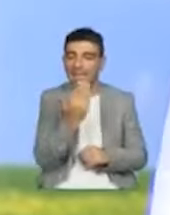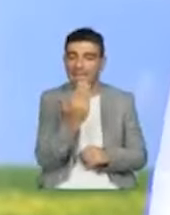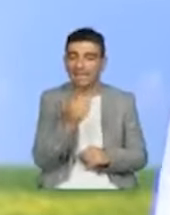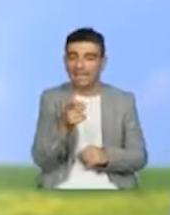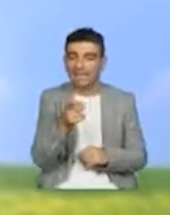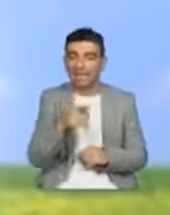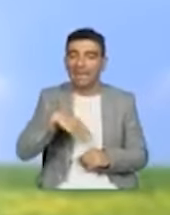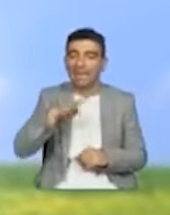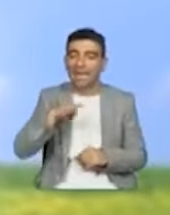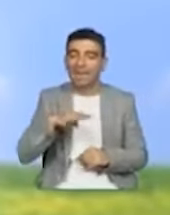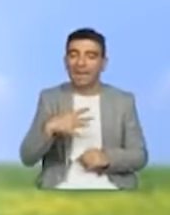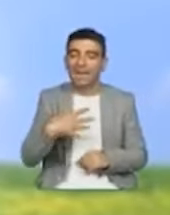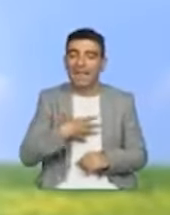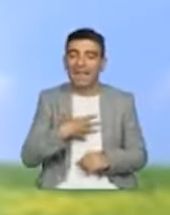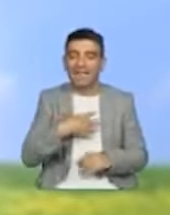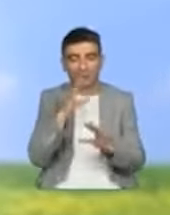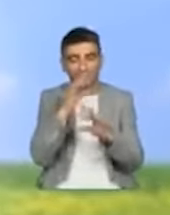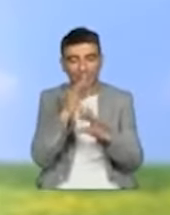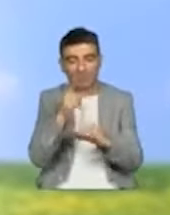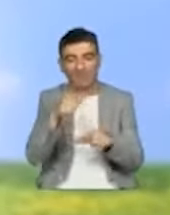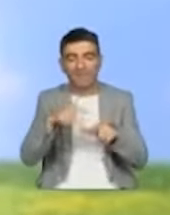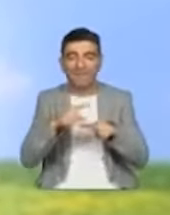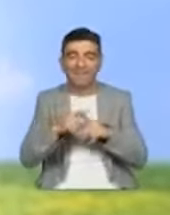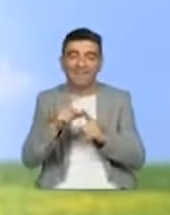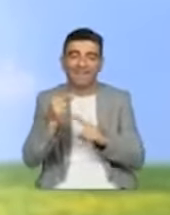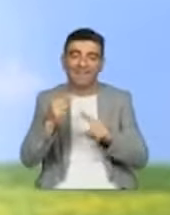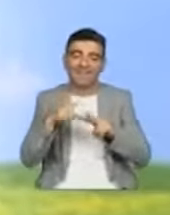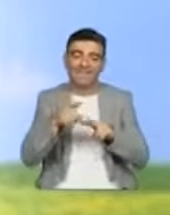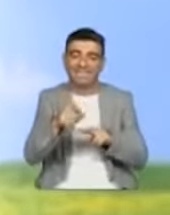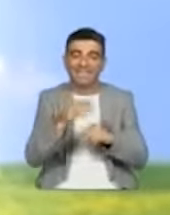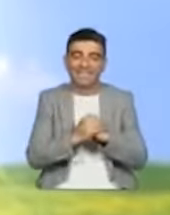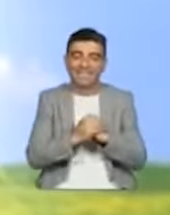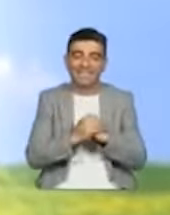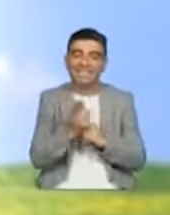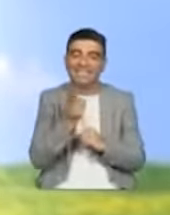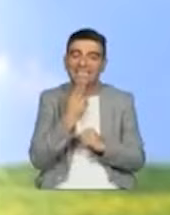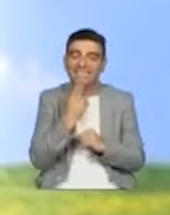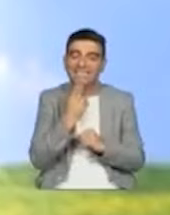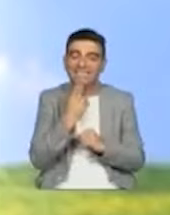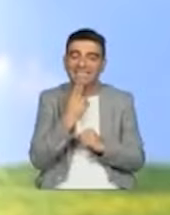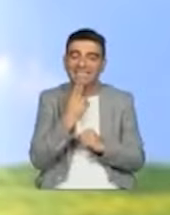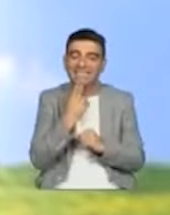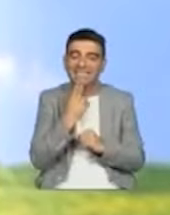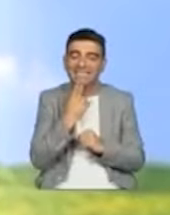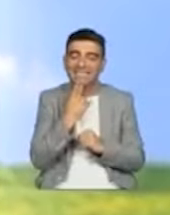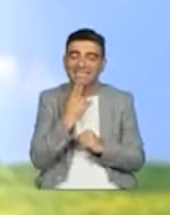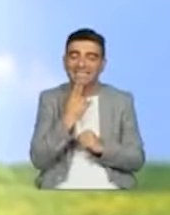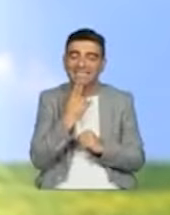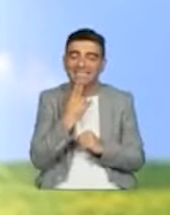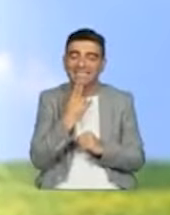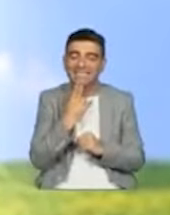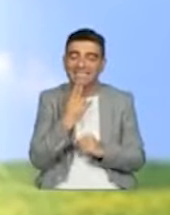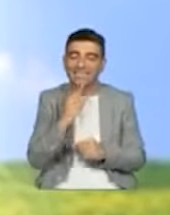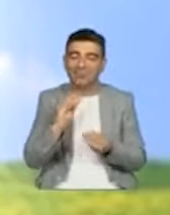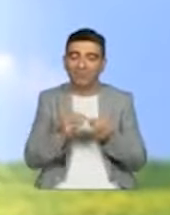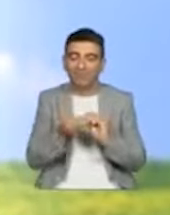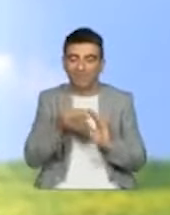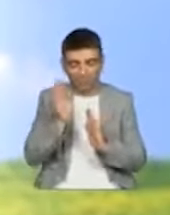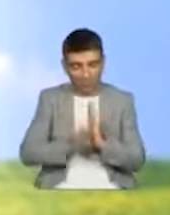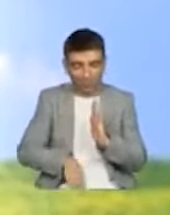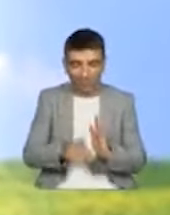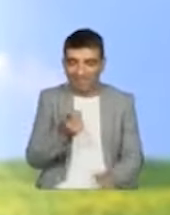efendim. Reklama kendi zurnamla Fadila. Kız Fadila. Derdinden düştüm